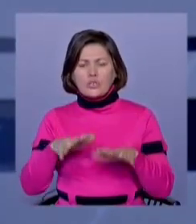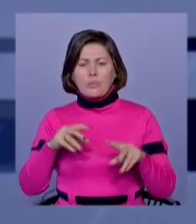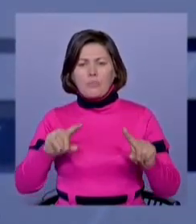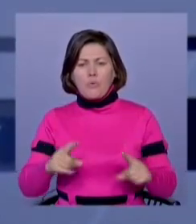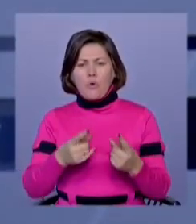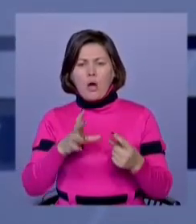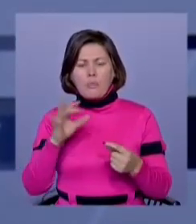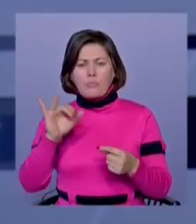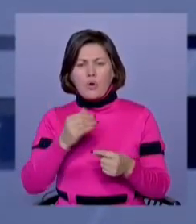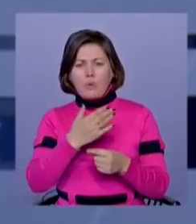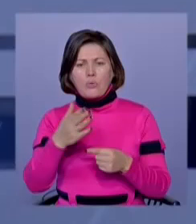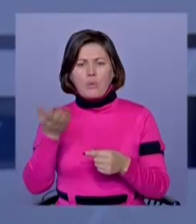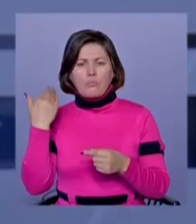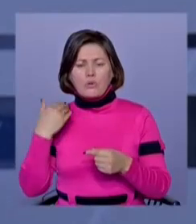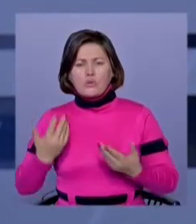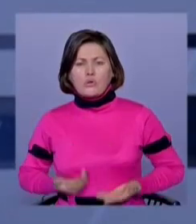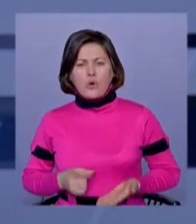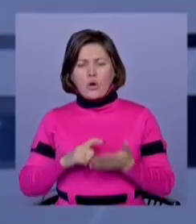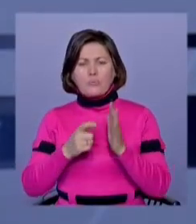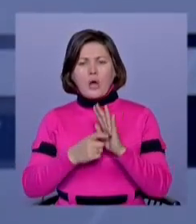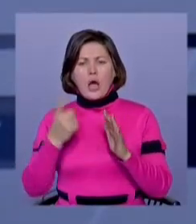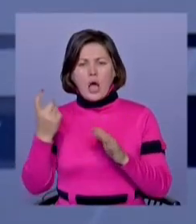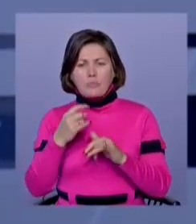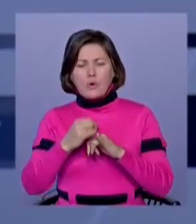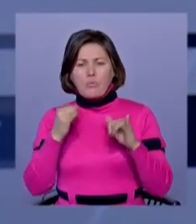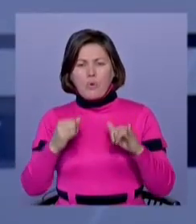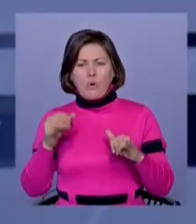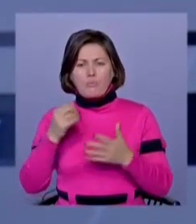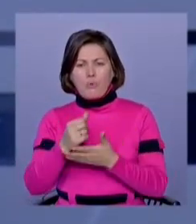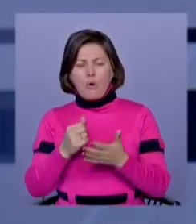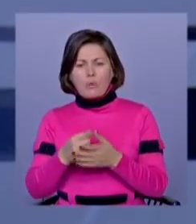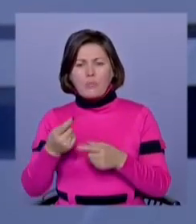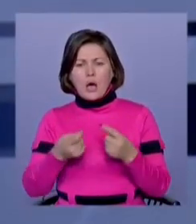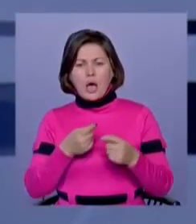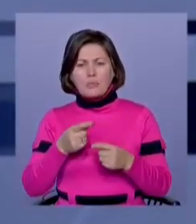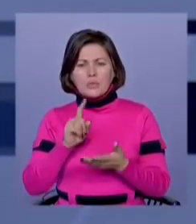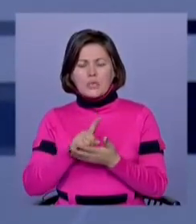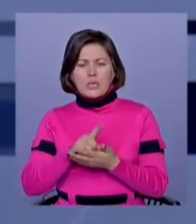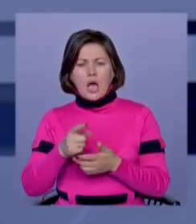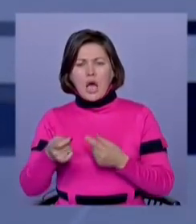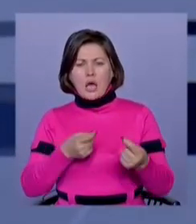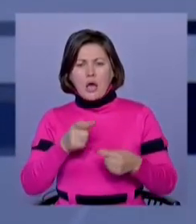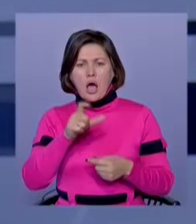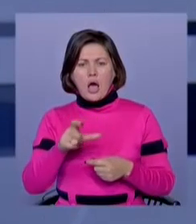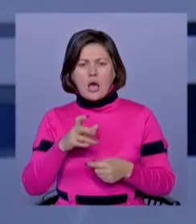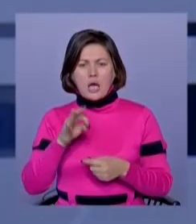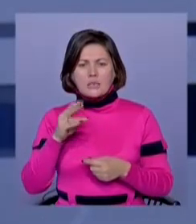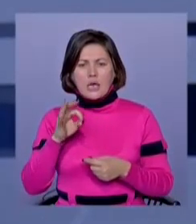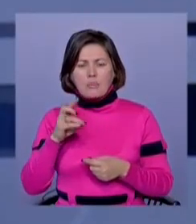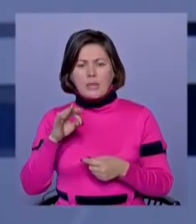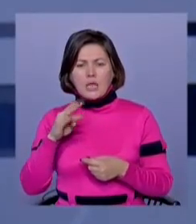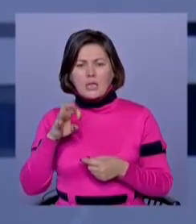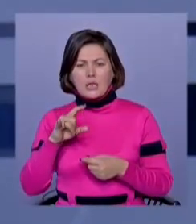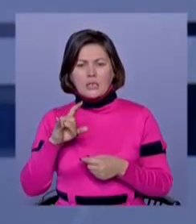тұтқындалды. Бұл бұрын тұрғын үй коммуналдық шаруашылығын дамыту қоры басқармасының төрағасы міндетін атқарушы болған Қайсар Байдалы